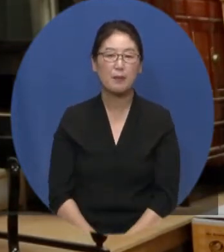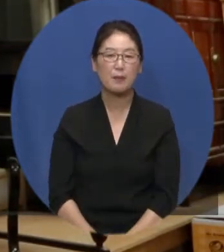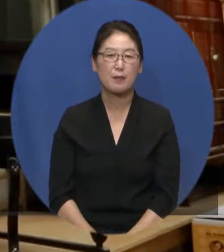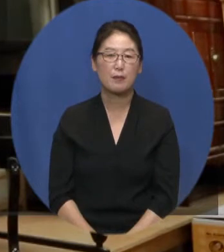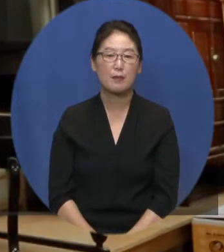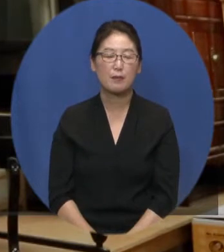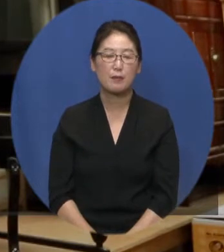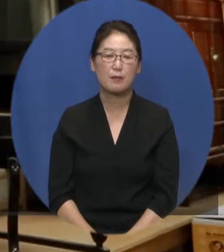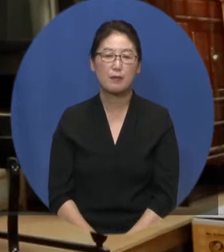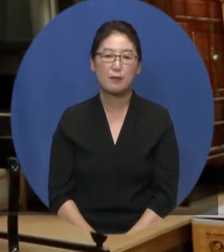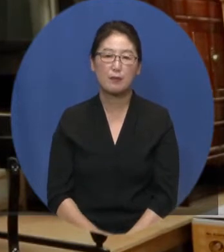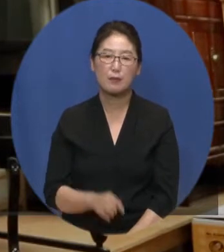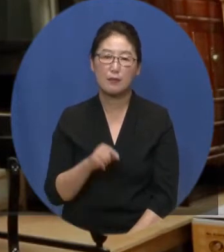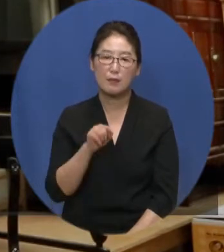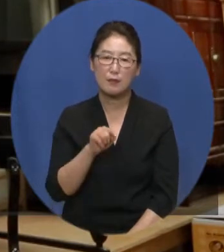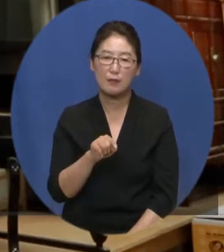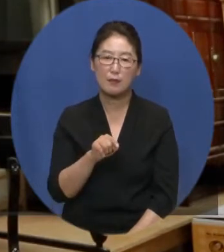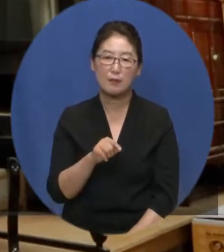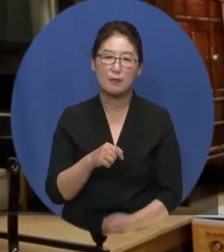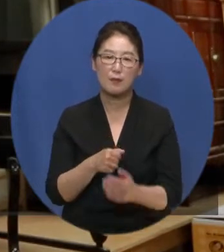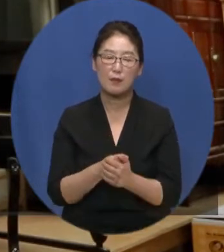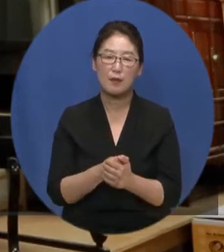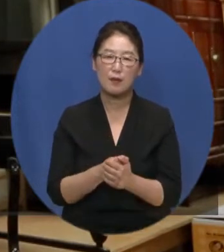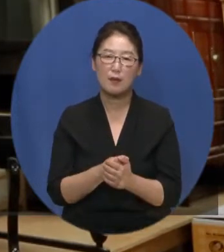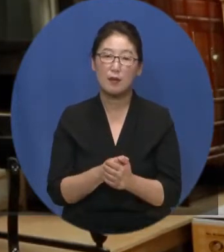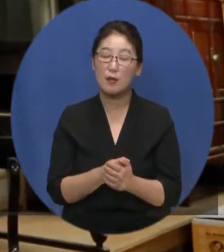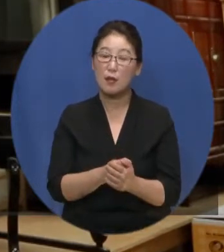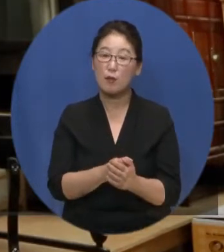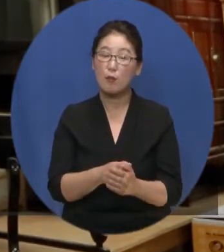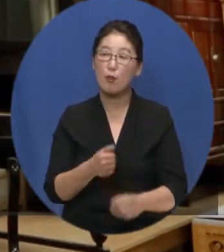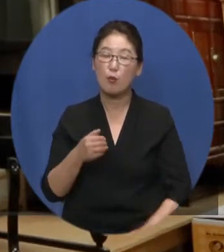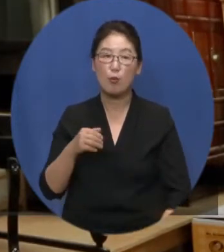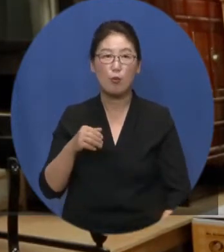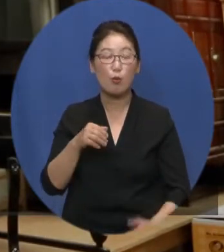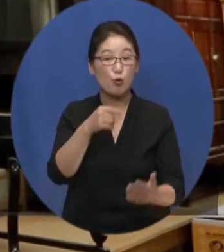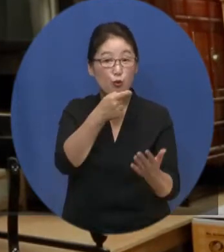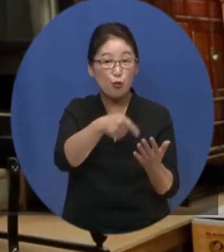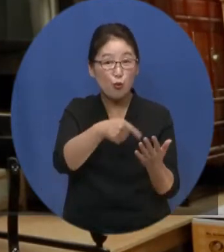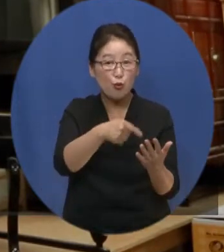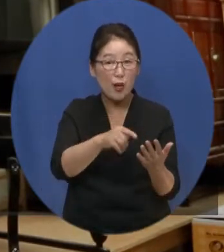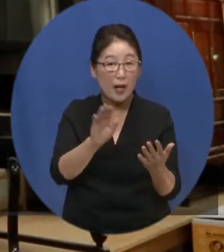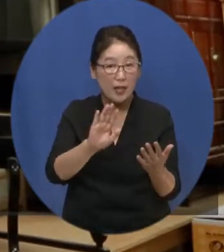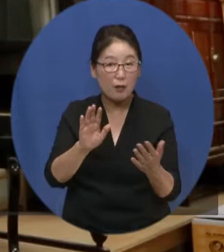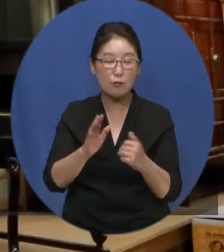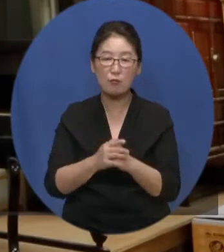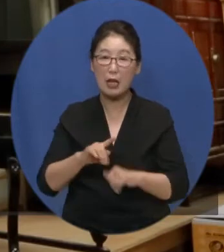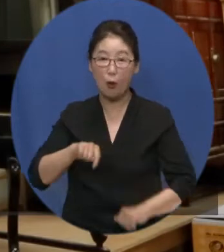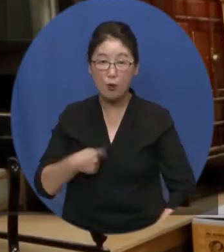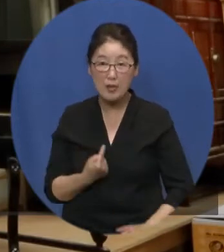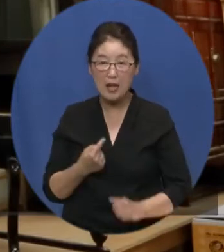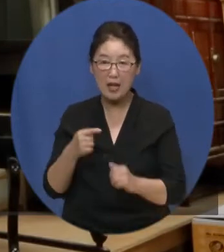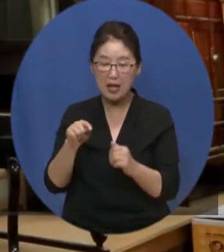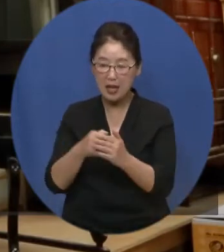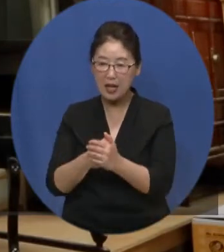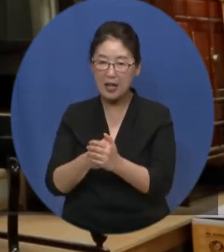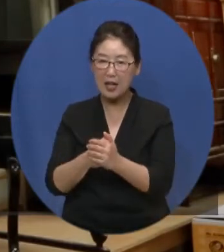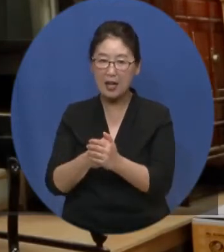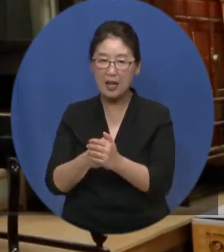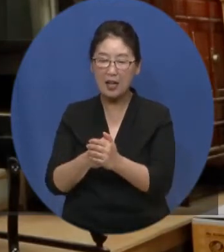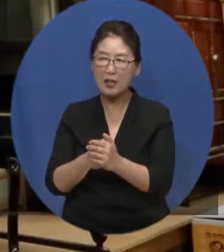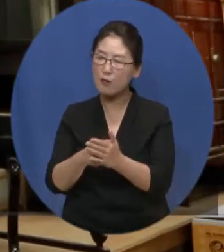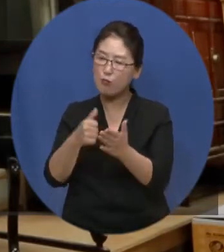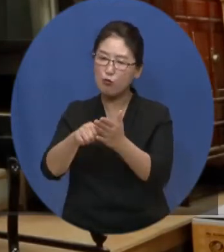제가 뭐 지금처럼 이렇게 교육이 없는 예전 처럼 뭐 공방에 혼자 쭉 3조 라는 그